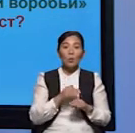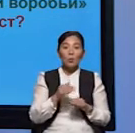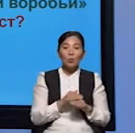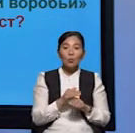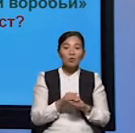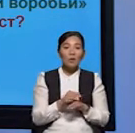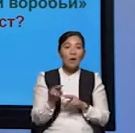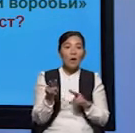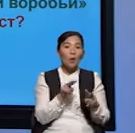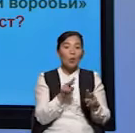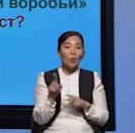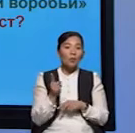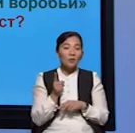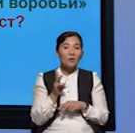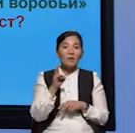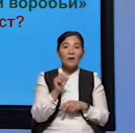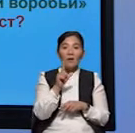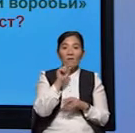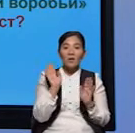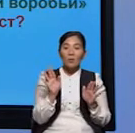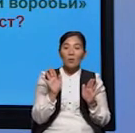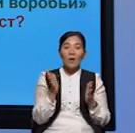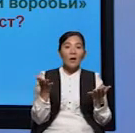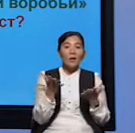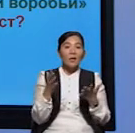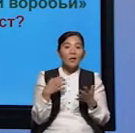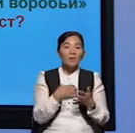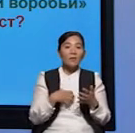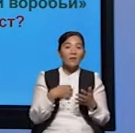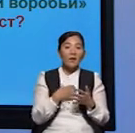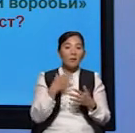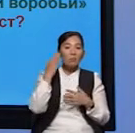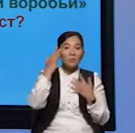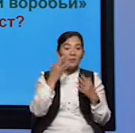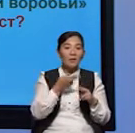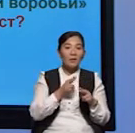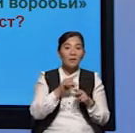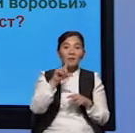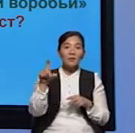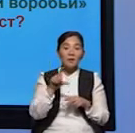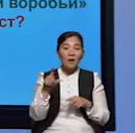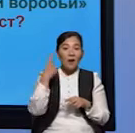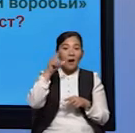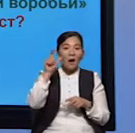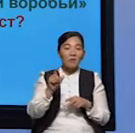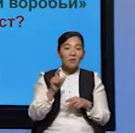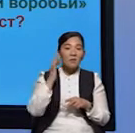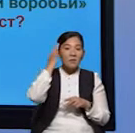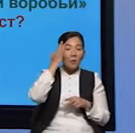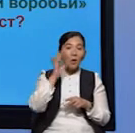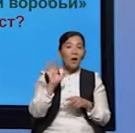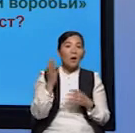кошка охотилась на воробьев. А какова основная мысль текста, то есть авторский